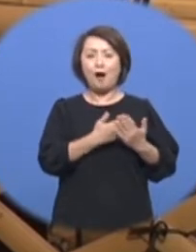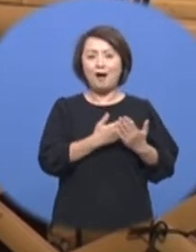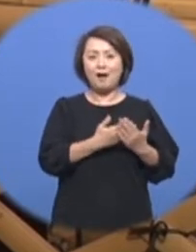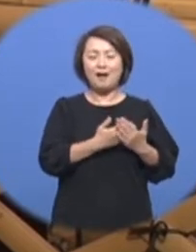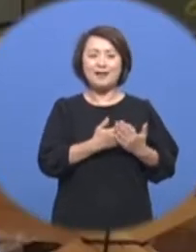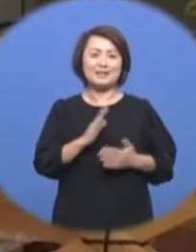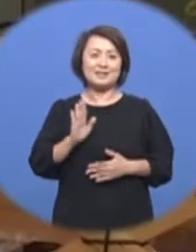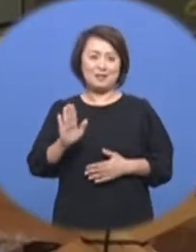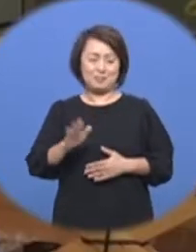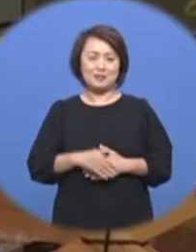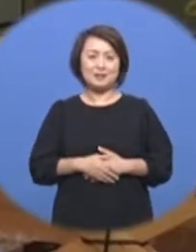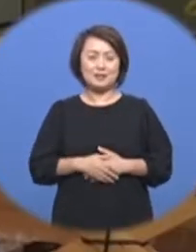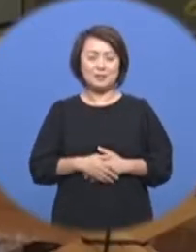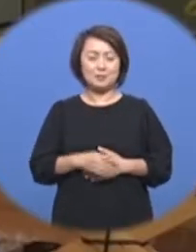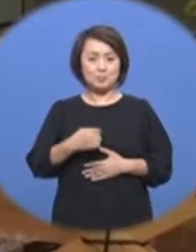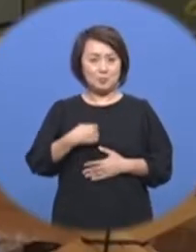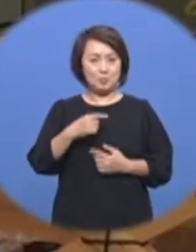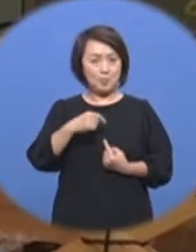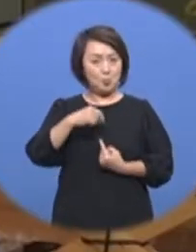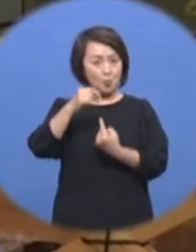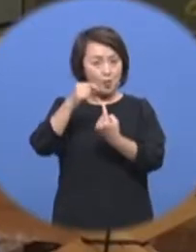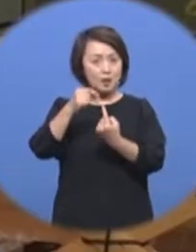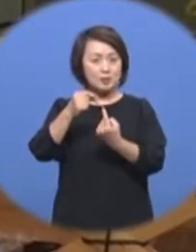てました。選ばれたね、